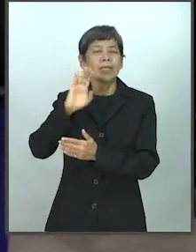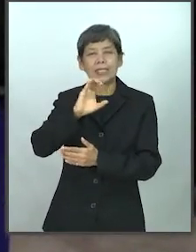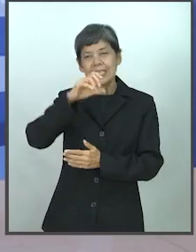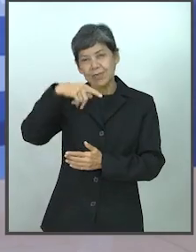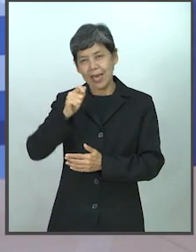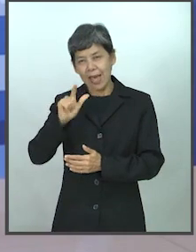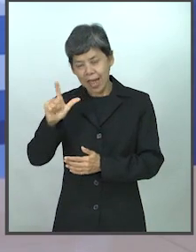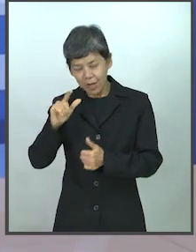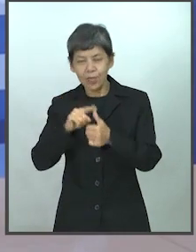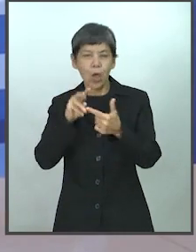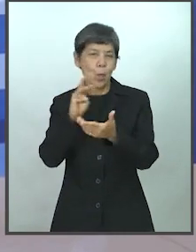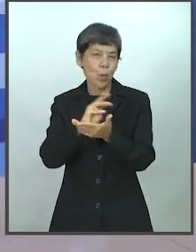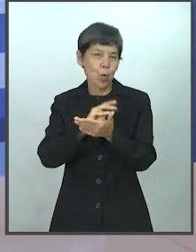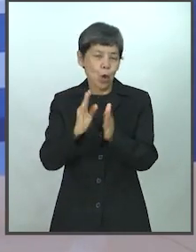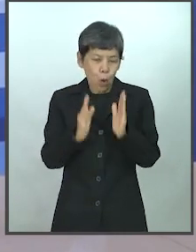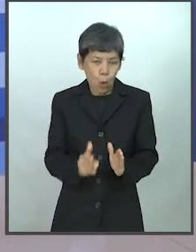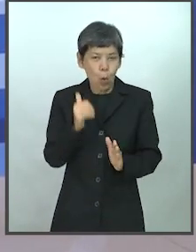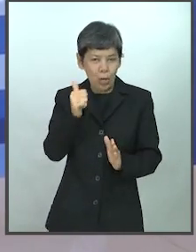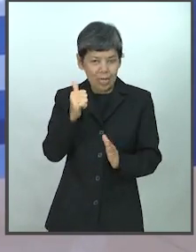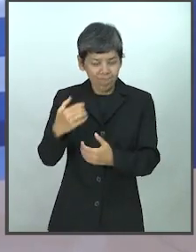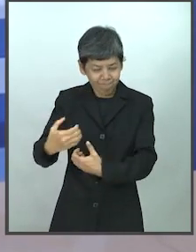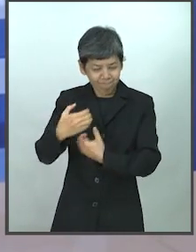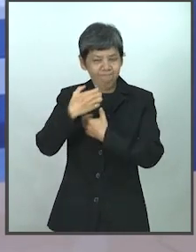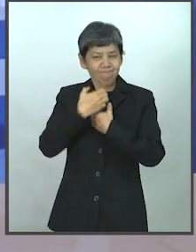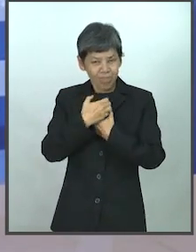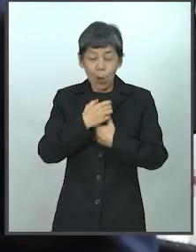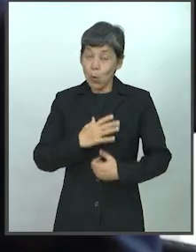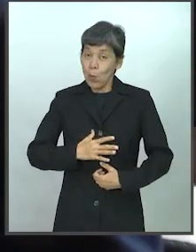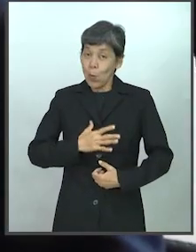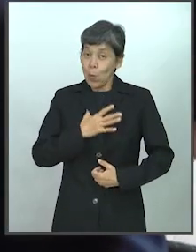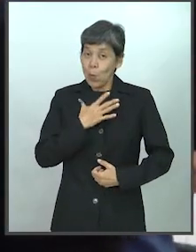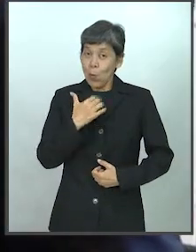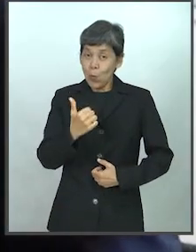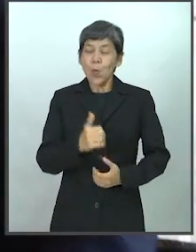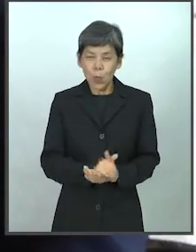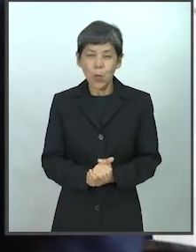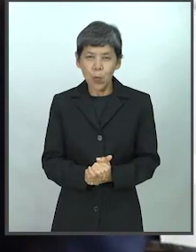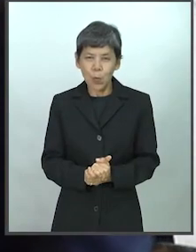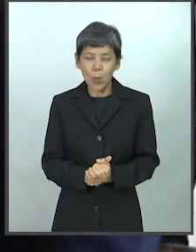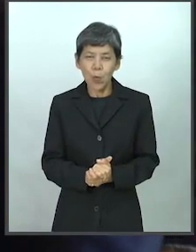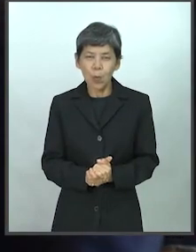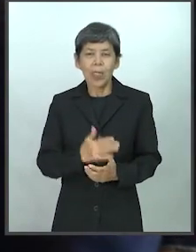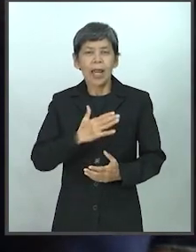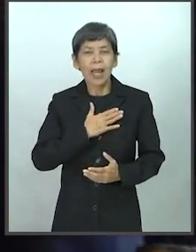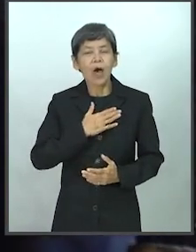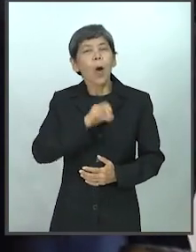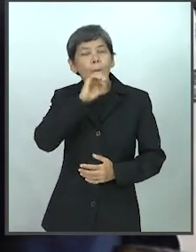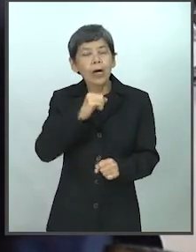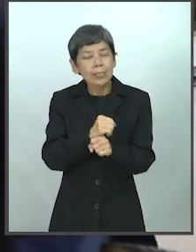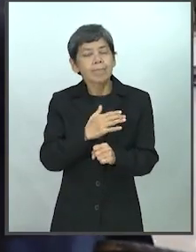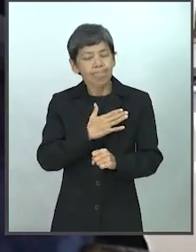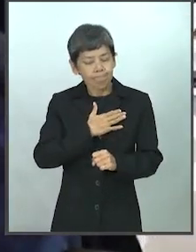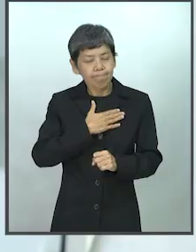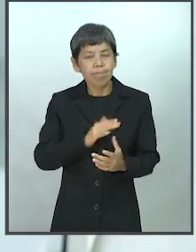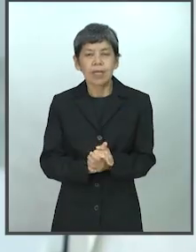CPO แล้วก็มูลนิธิคนดีประเทศไทยนะถือว่าเป็นเกียรตินะครับในเวลาเดียวกันก็ตอกย้ำความมั่นใ